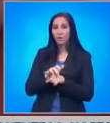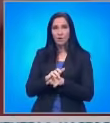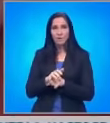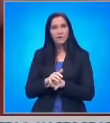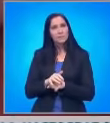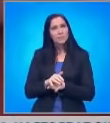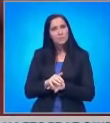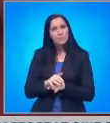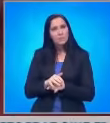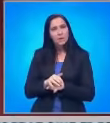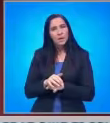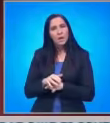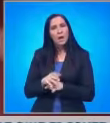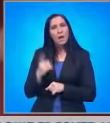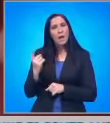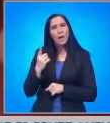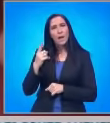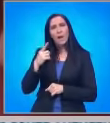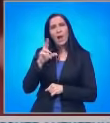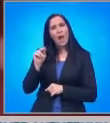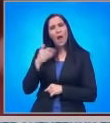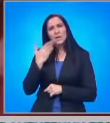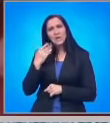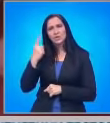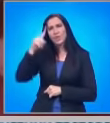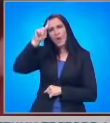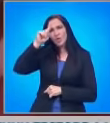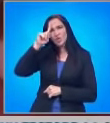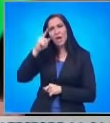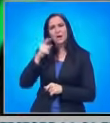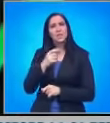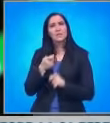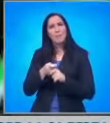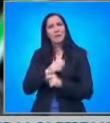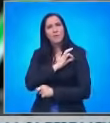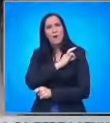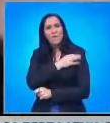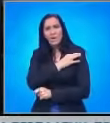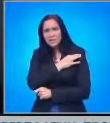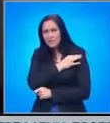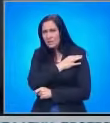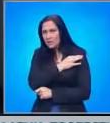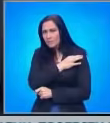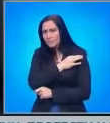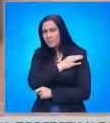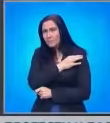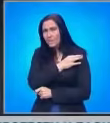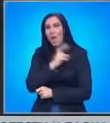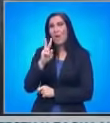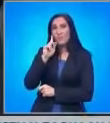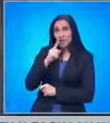ми разказа, че една жена се ваксинирала и два дни след това